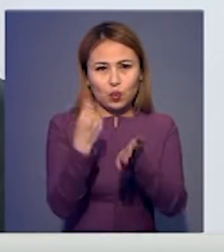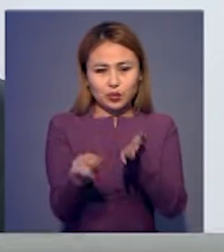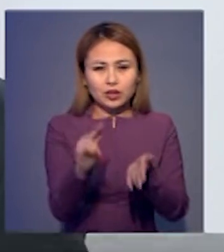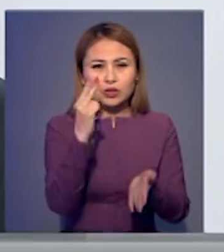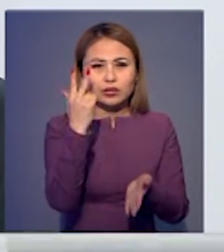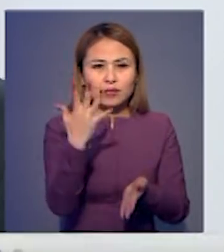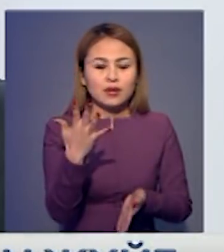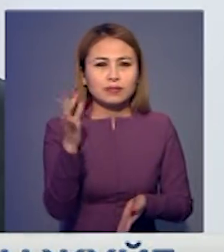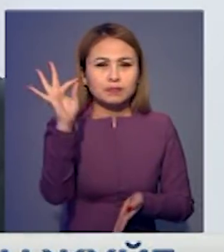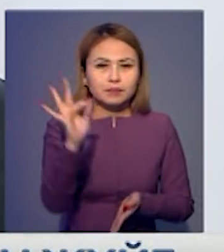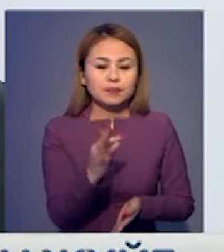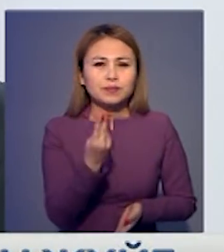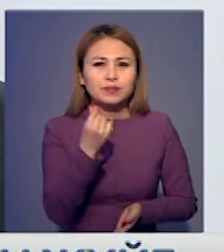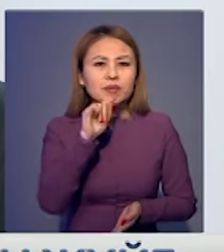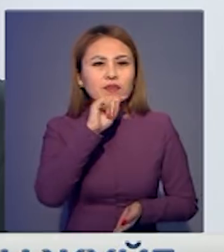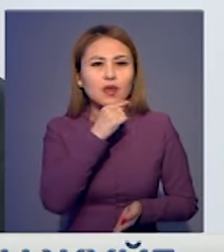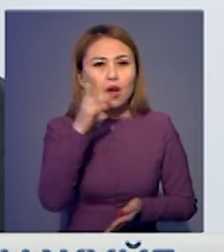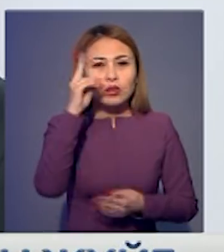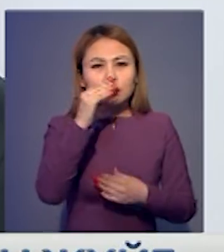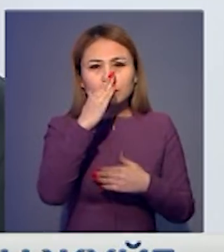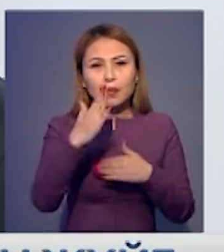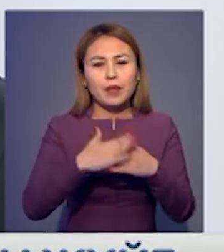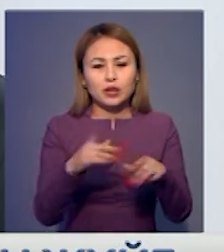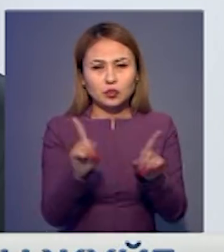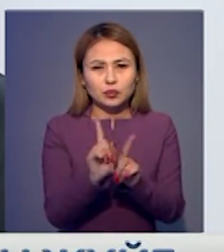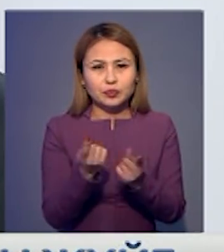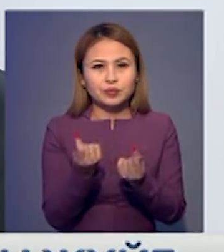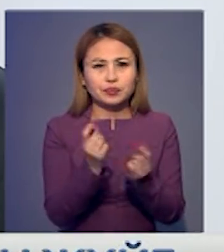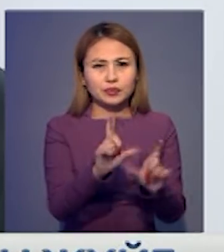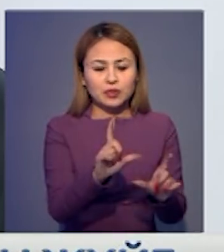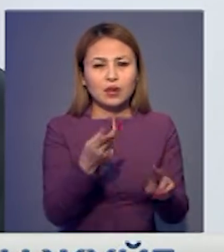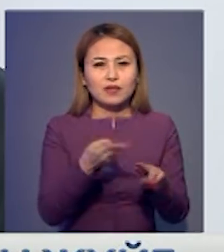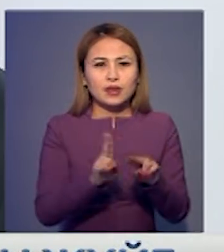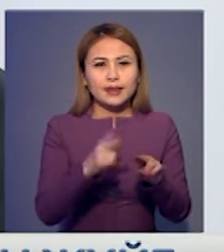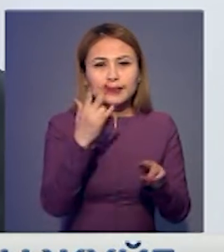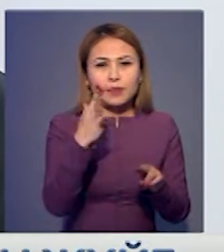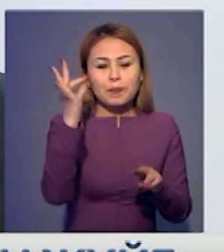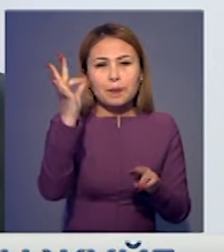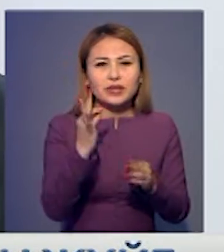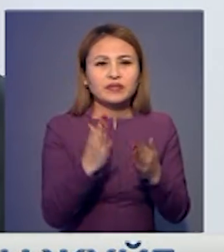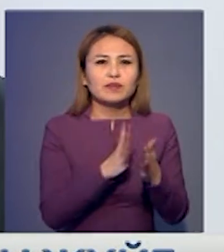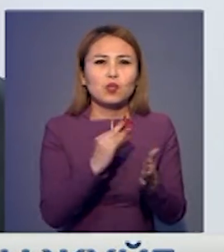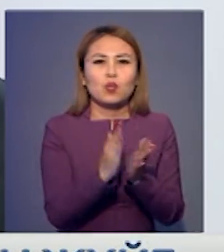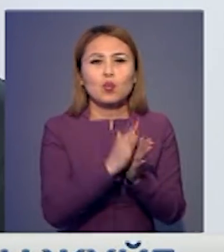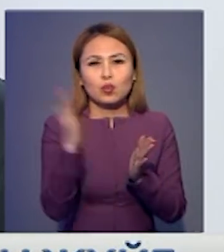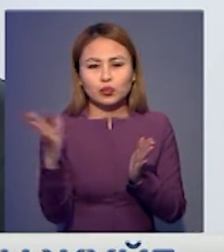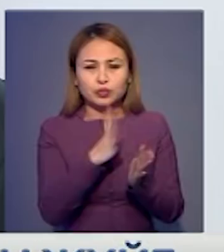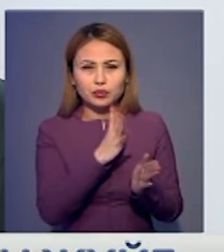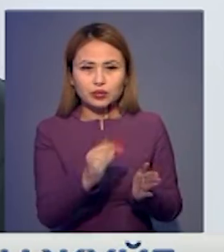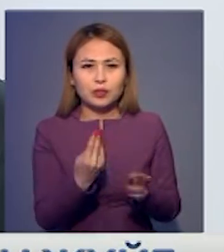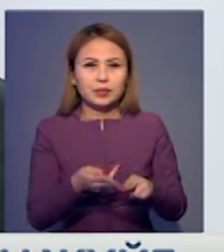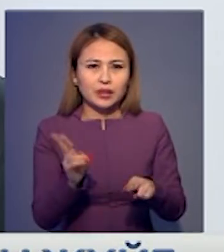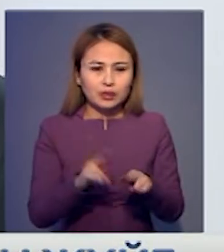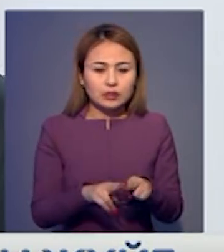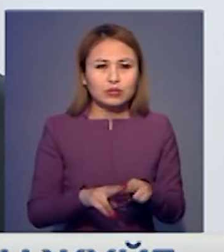дейін үнемдеп қаласыз қаражатыңызды. Күні жақындаған сайын бұның да бағасы өседі, құны өседі, 35%-дан жоғары да болып кетуі мүмкін. Сол